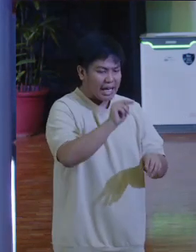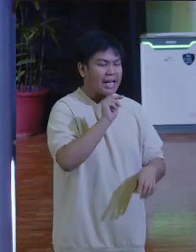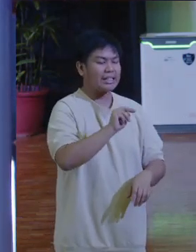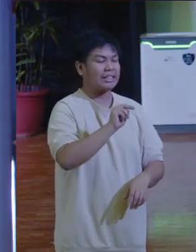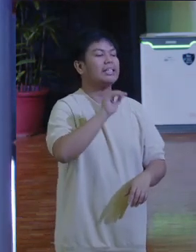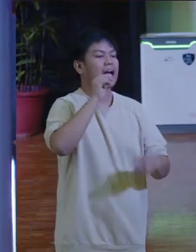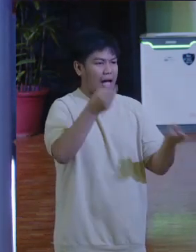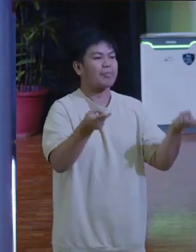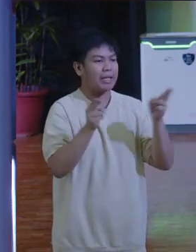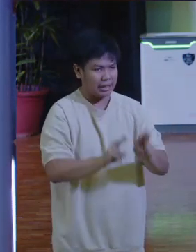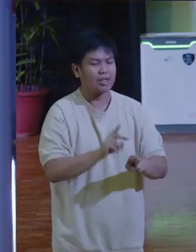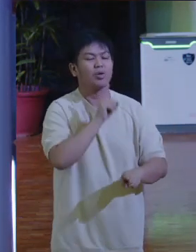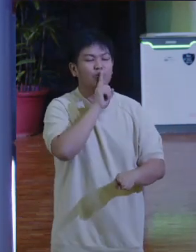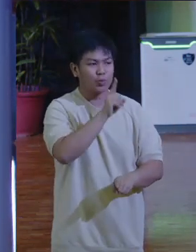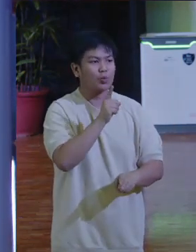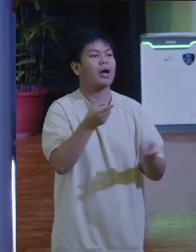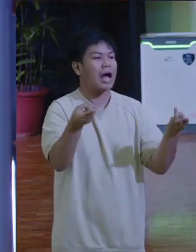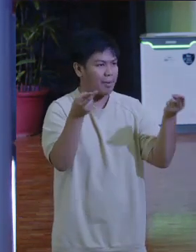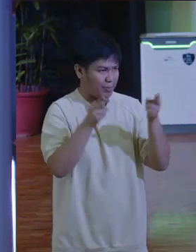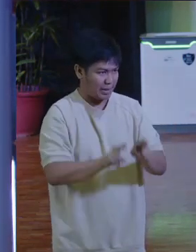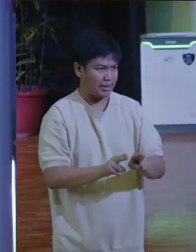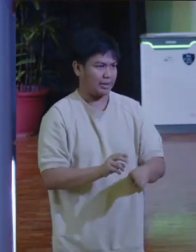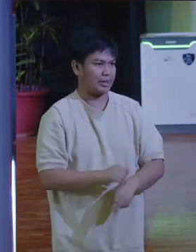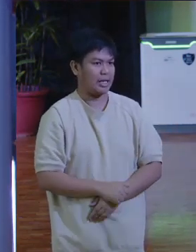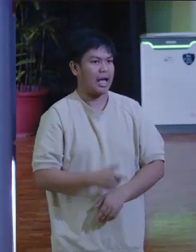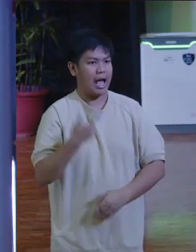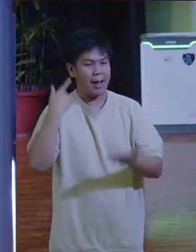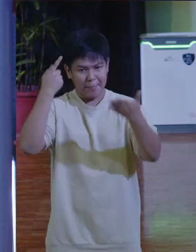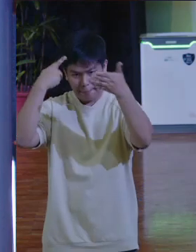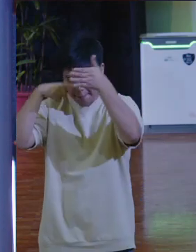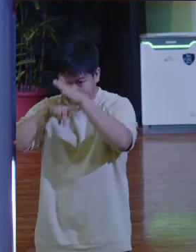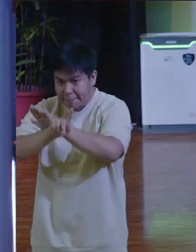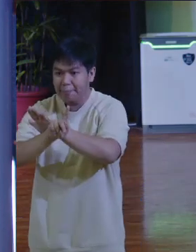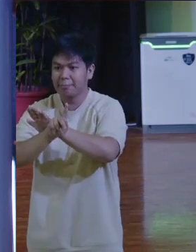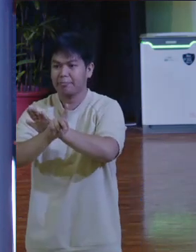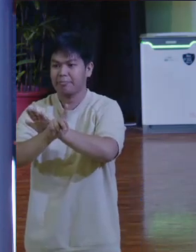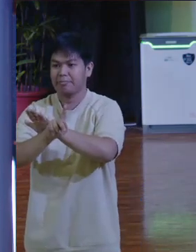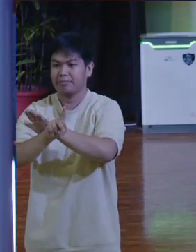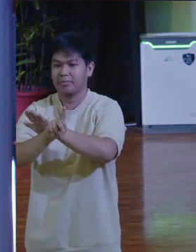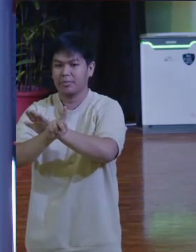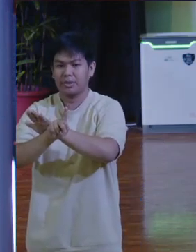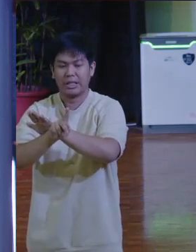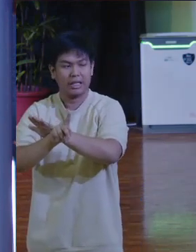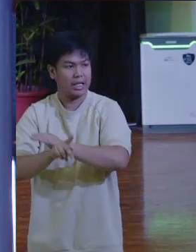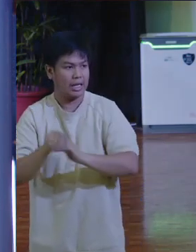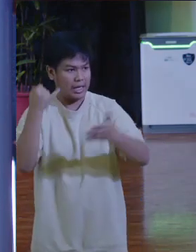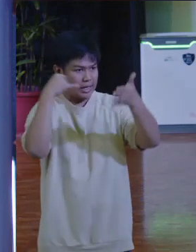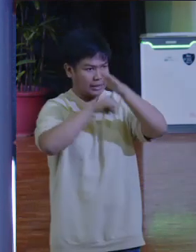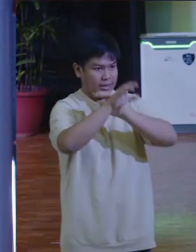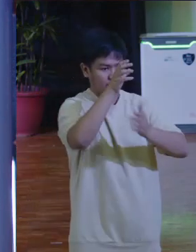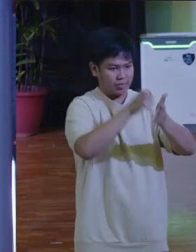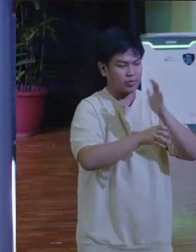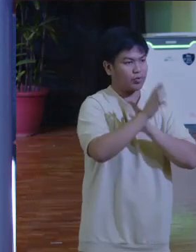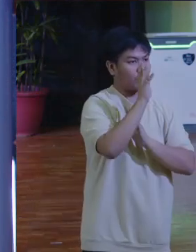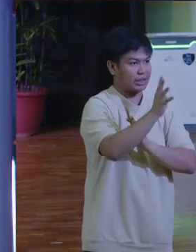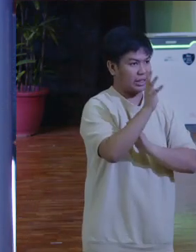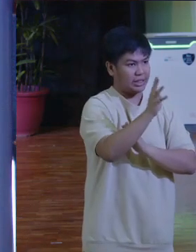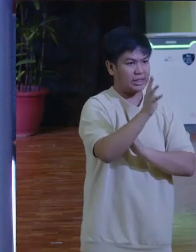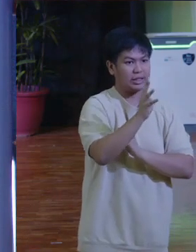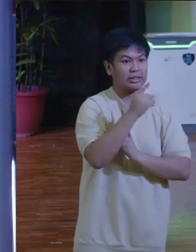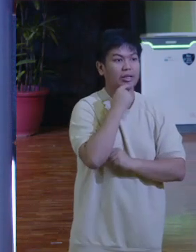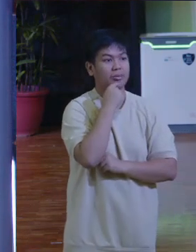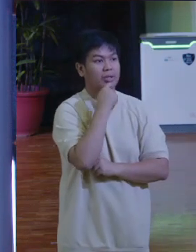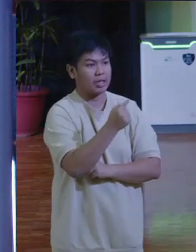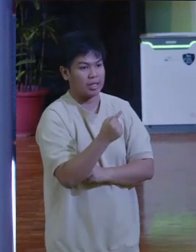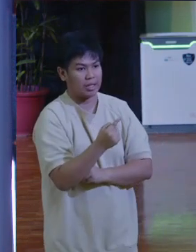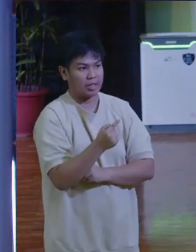Hinulaan po yun ni Isaiah, pinrophesy po niya yun. Isaiah 40 verse 9, sabi